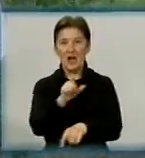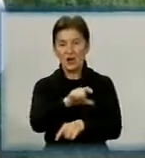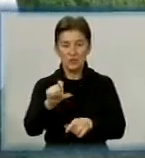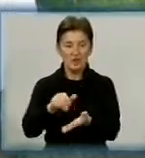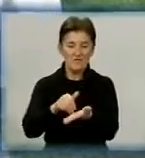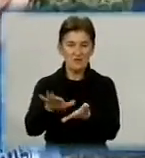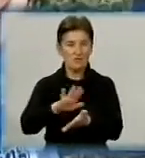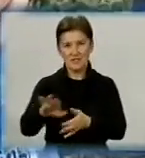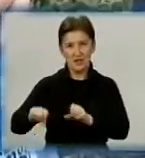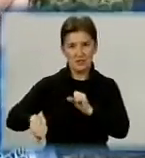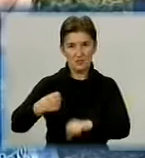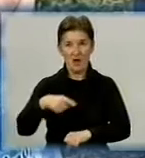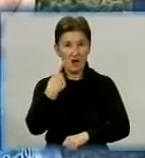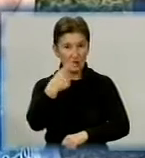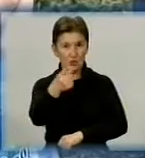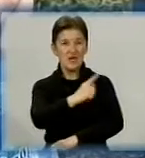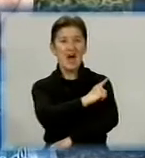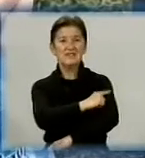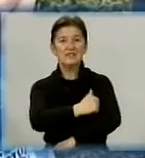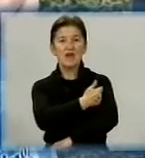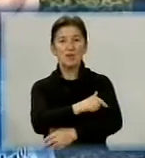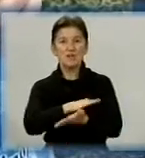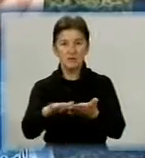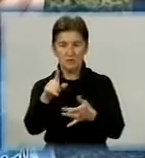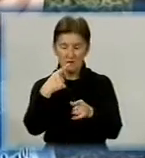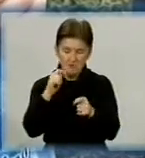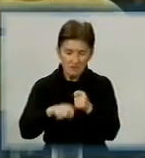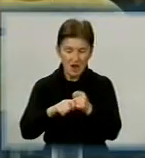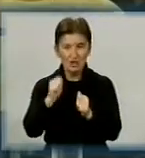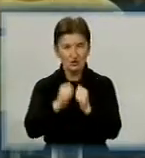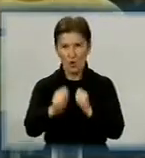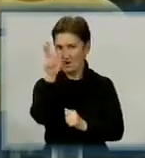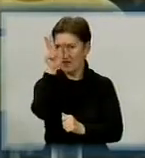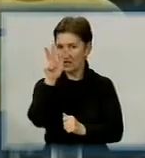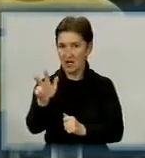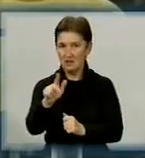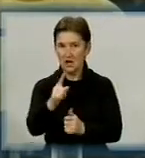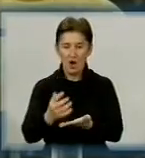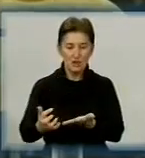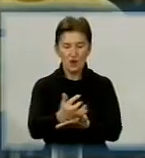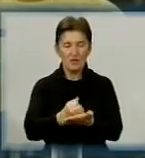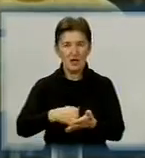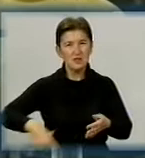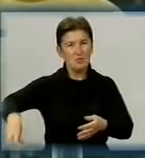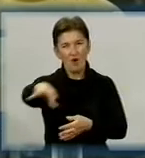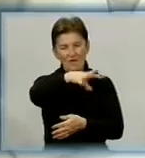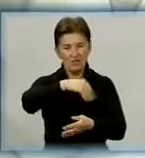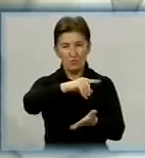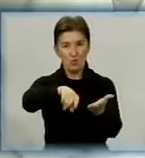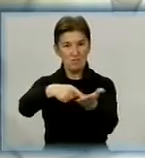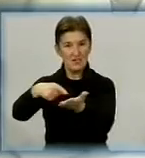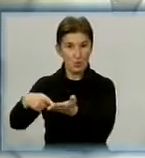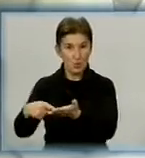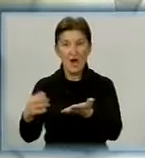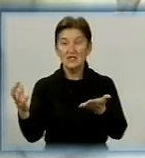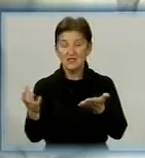відмовились не дарма, кажуть санепідеміологи. Джерельну воду вони інспектують щоквартально. Її зразки збирають по всьому місту і везуть в лабораторію. Знаходять